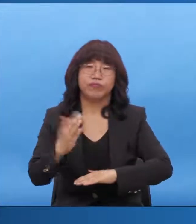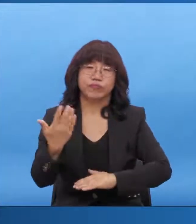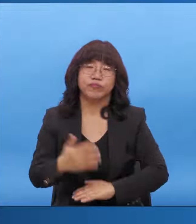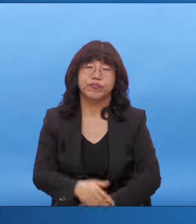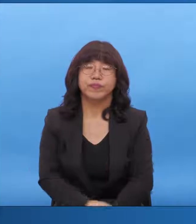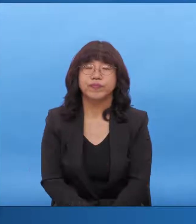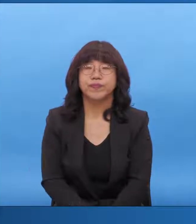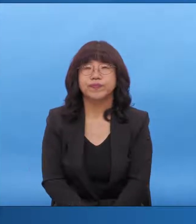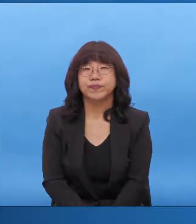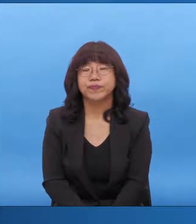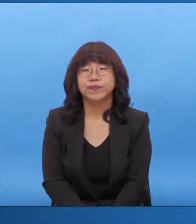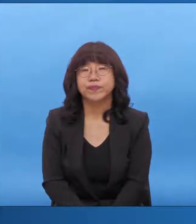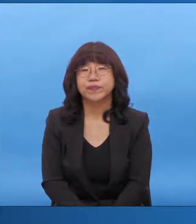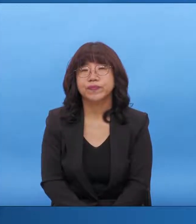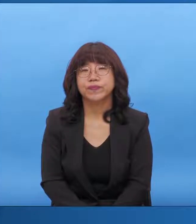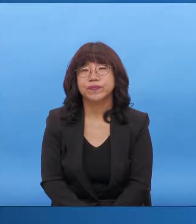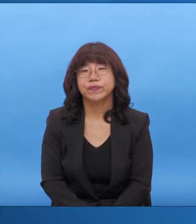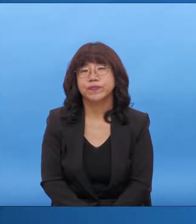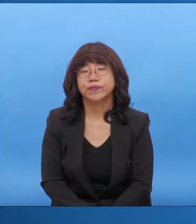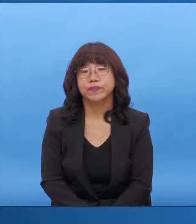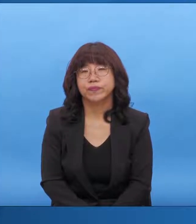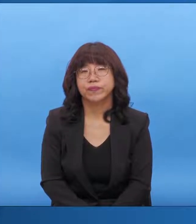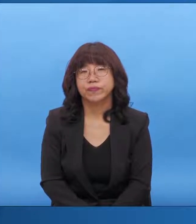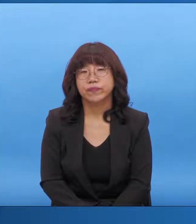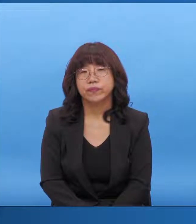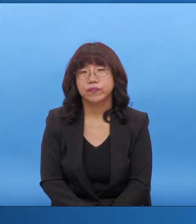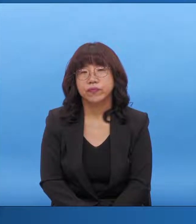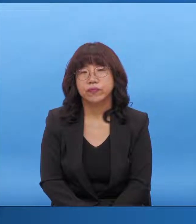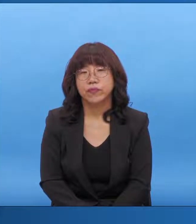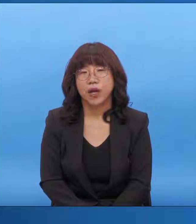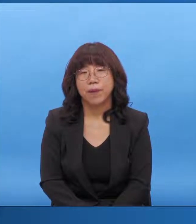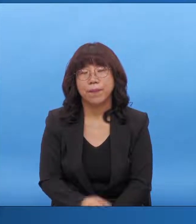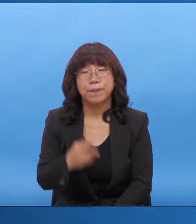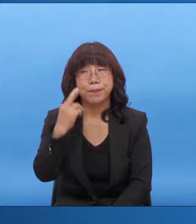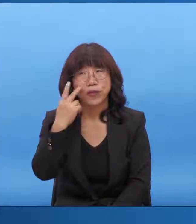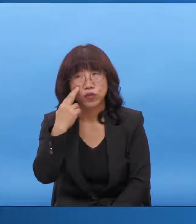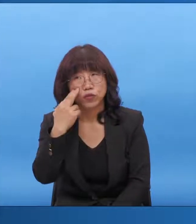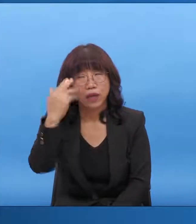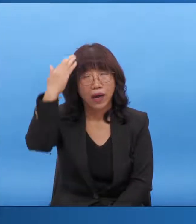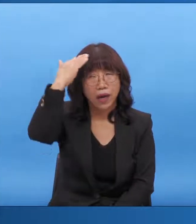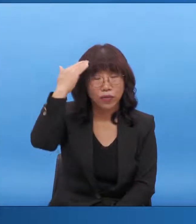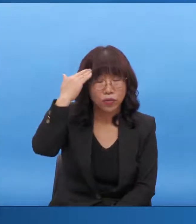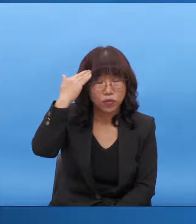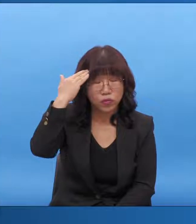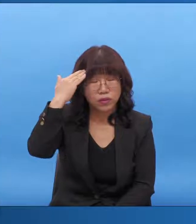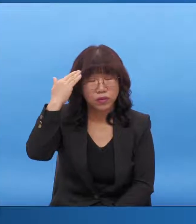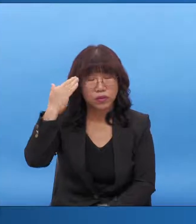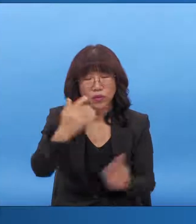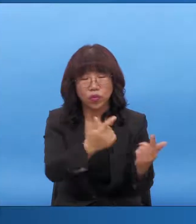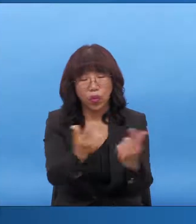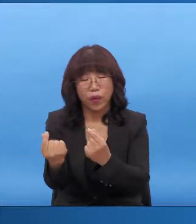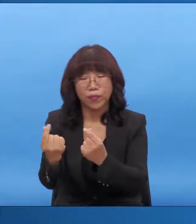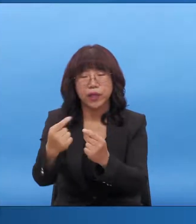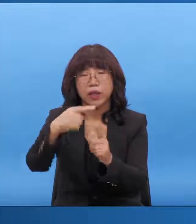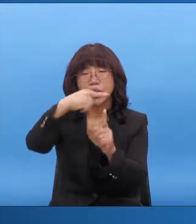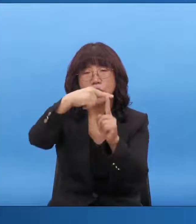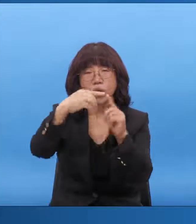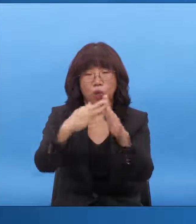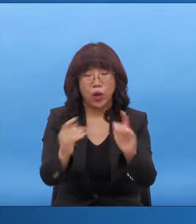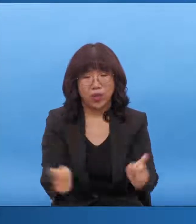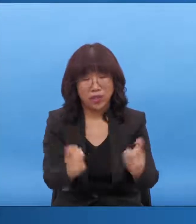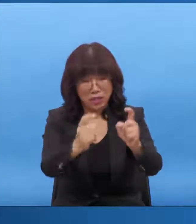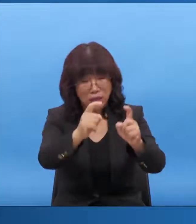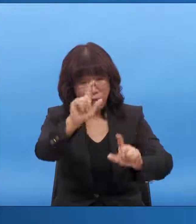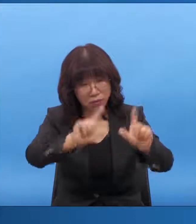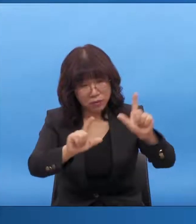church, within yourself. All this unbelief starts to gather. 미국도 그렇고 한국도 그렇고 싸우는 교회들 보면요. 불신자보다 더 악해. Whether in